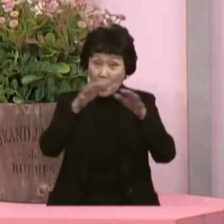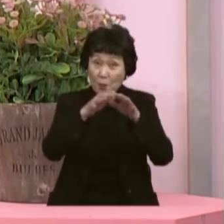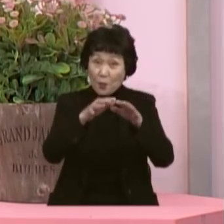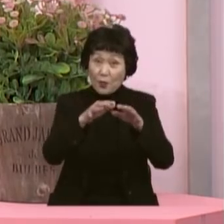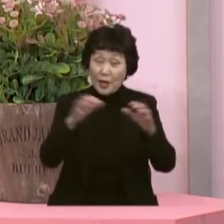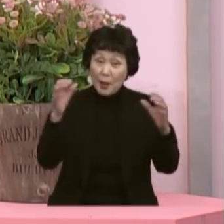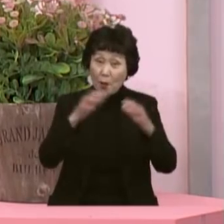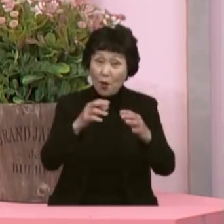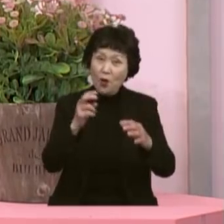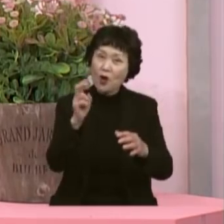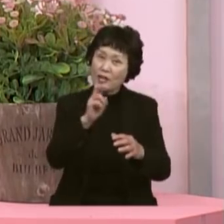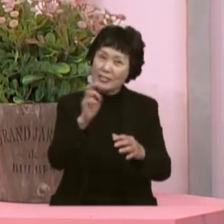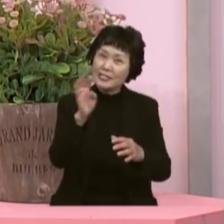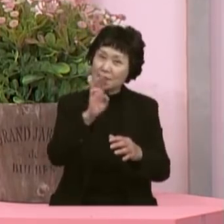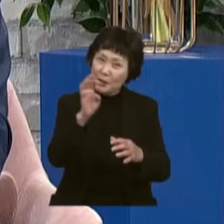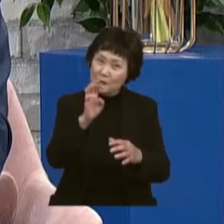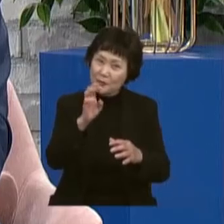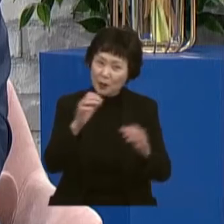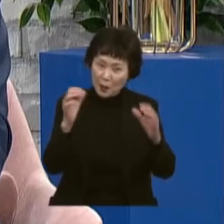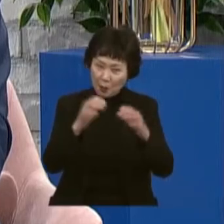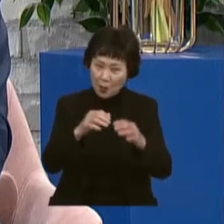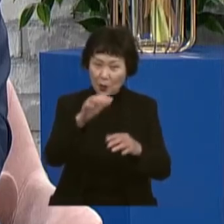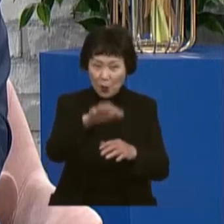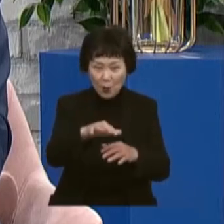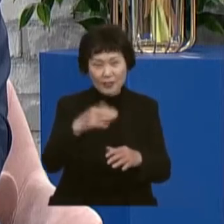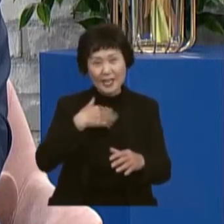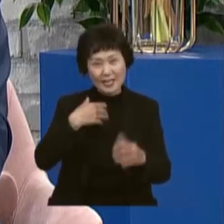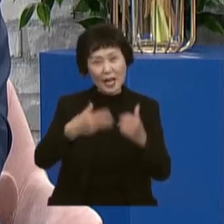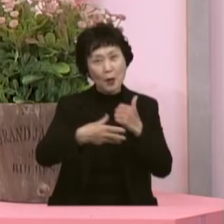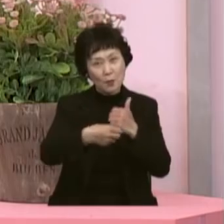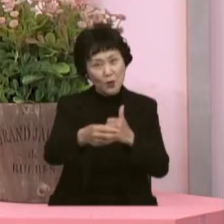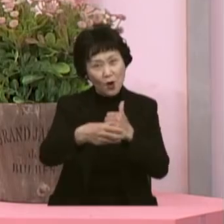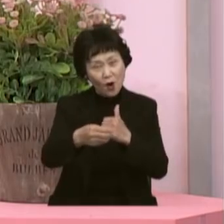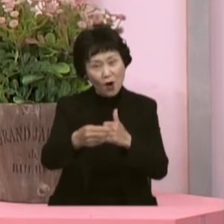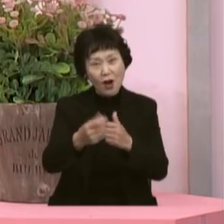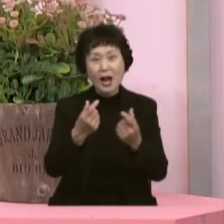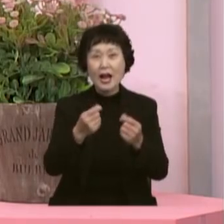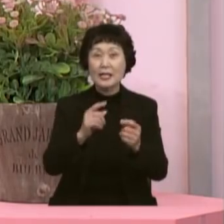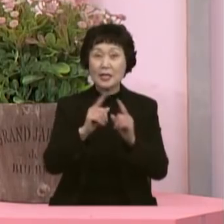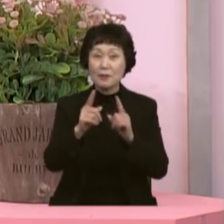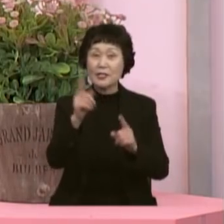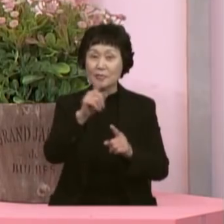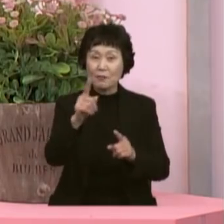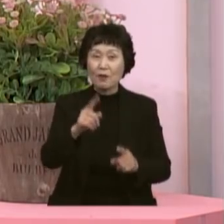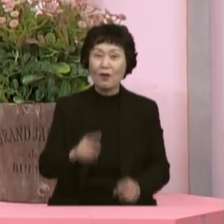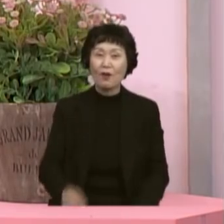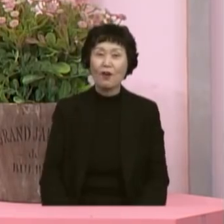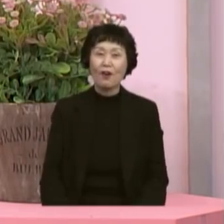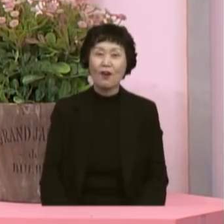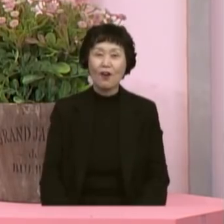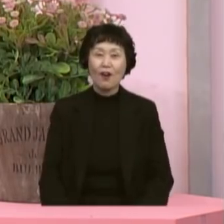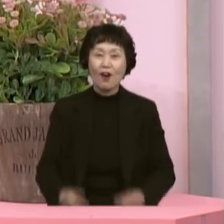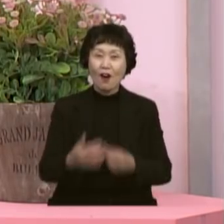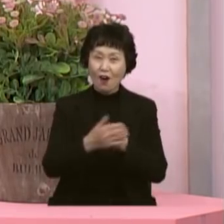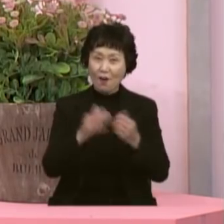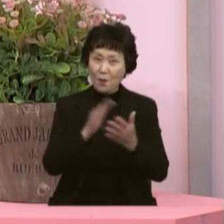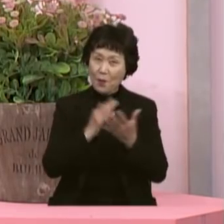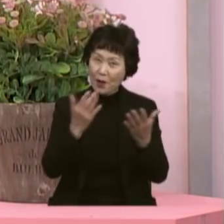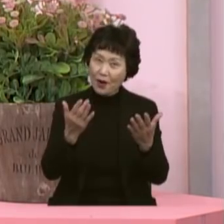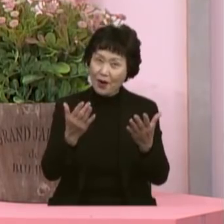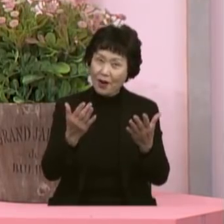말씀이 우리 교회는 안 올 줄 알았어요. 근데 제가 제일 기가 막힌 게 제가 이제 안양의 한 교회를 소개받아서